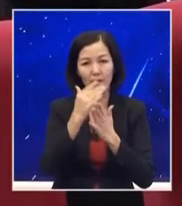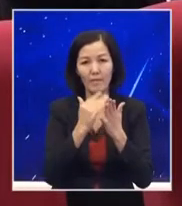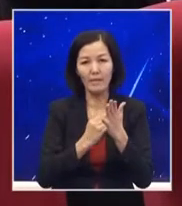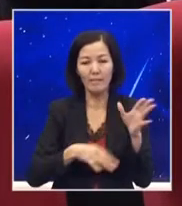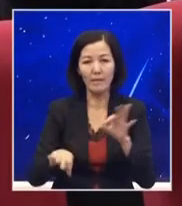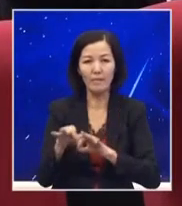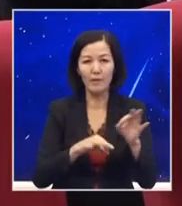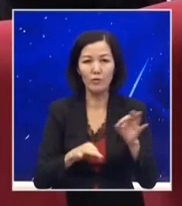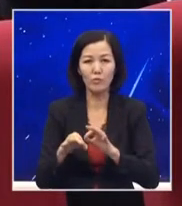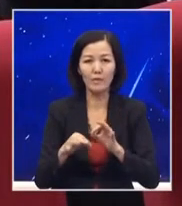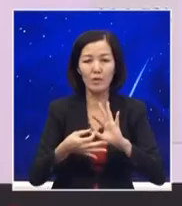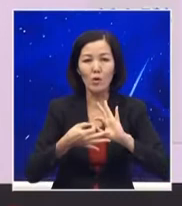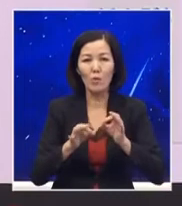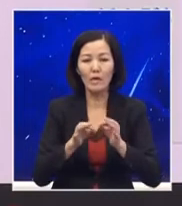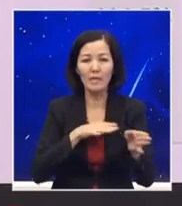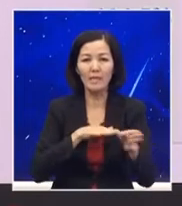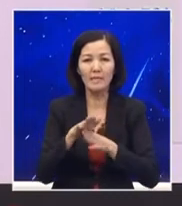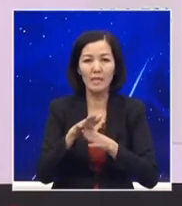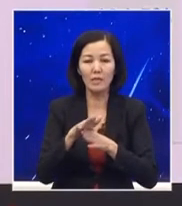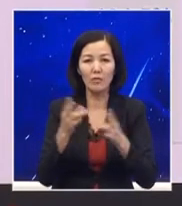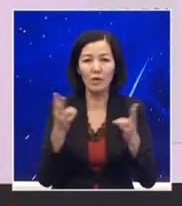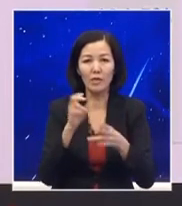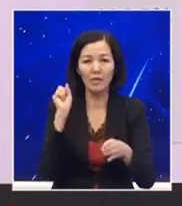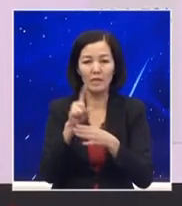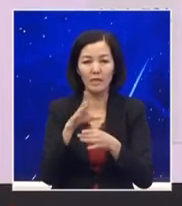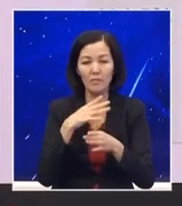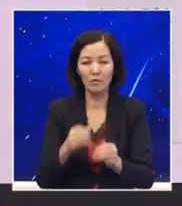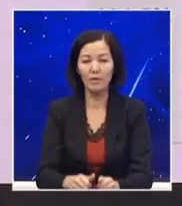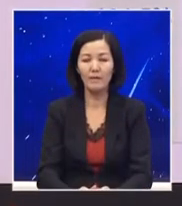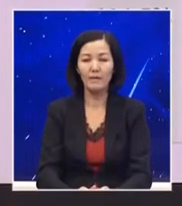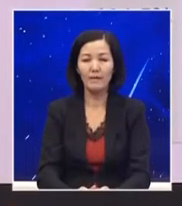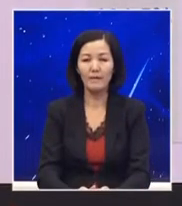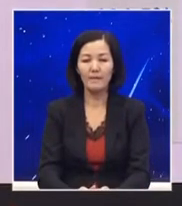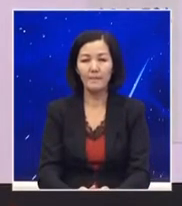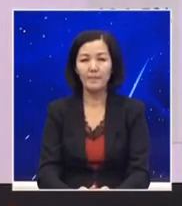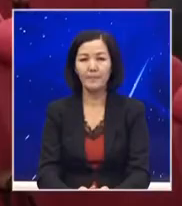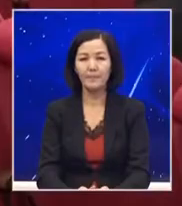мемлекеттік бағдарламаның барлық жобасын уақытылы іске асу қажеттігін атап өтті.